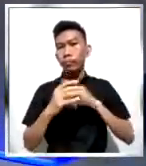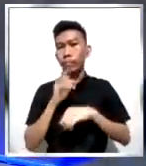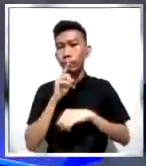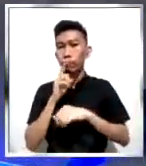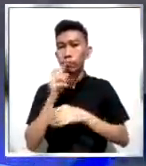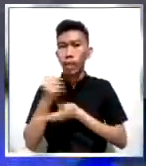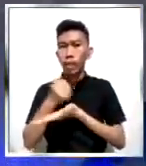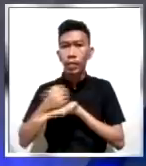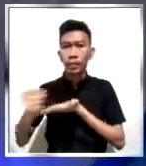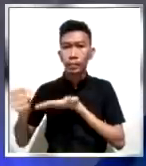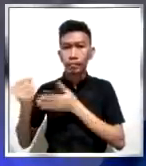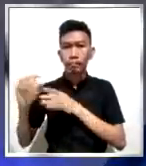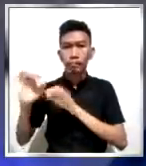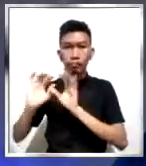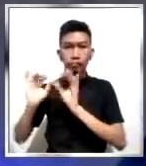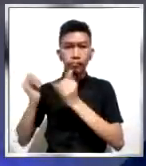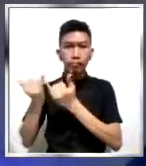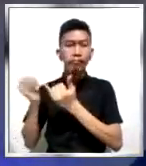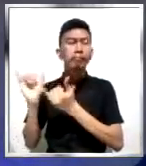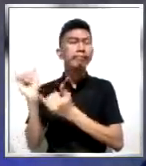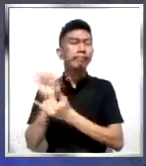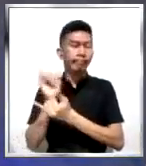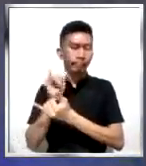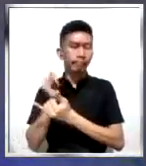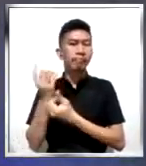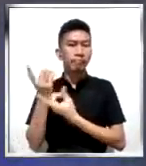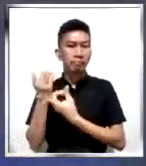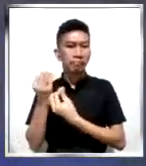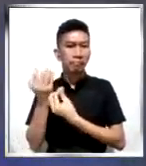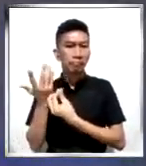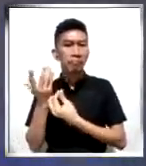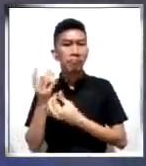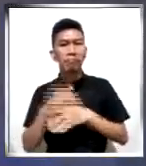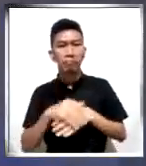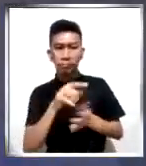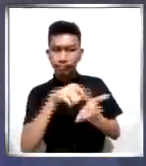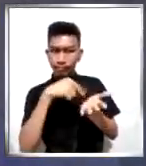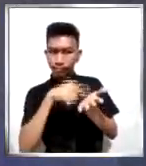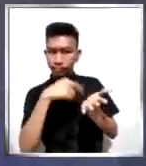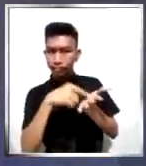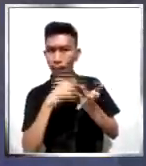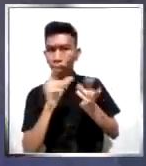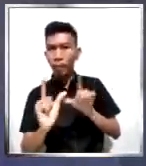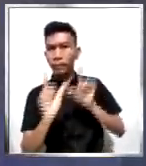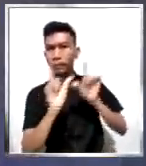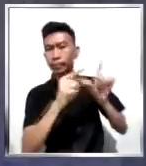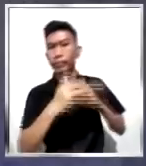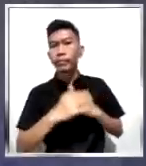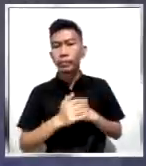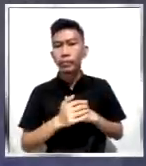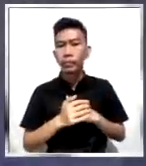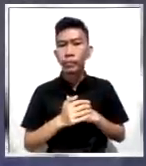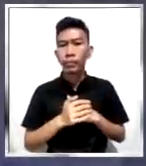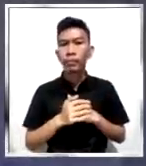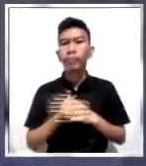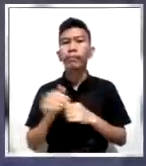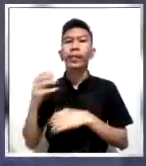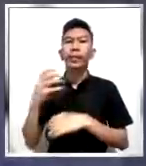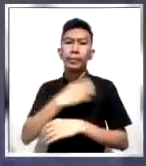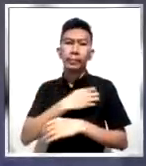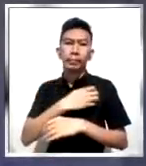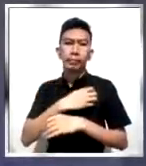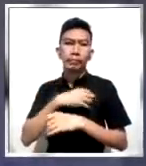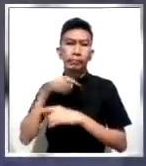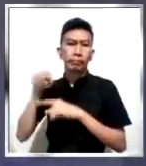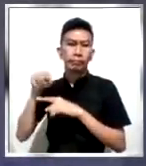credit card ng mga banko pag naniningil. Ayon sa Philippine National Police Anti-Cybercrime Group, posibleng managot sa batas